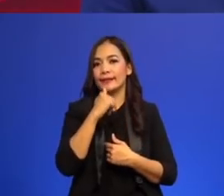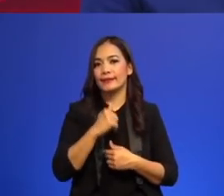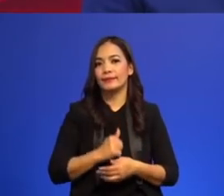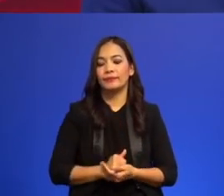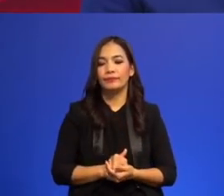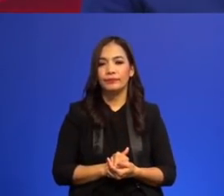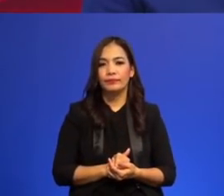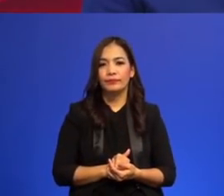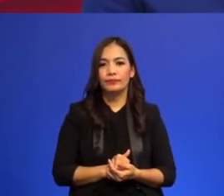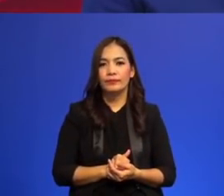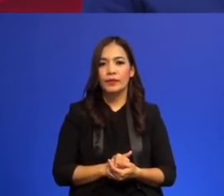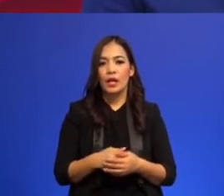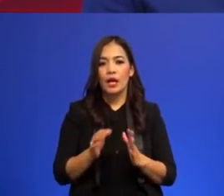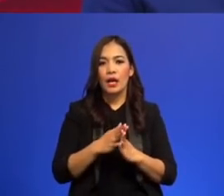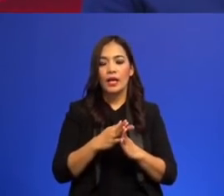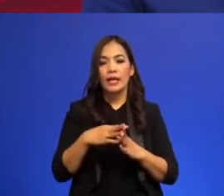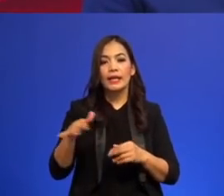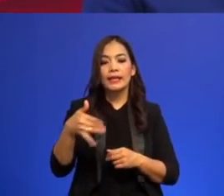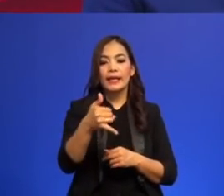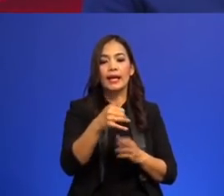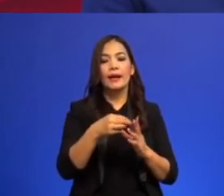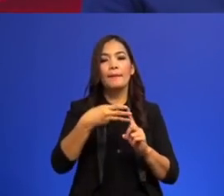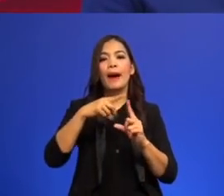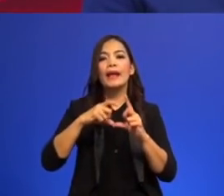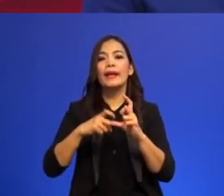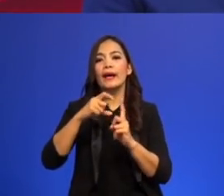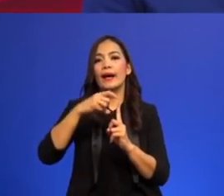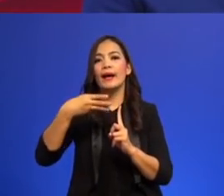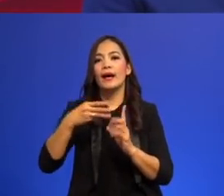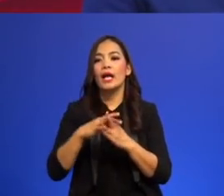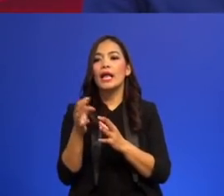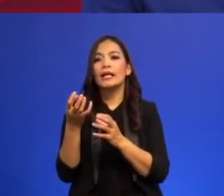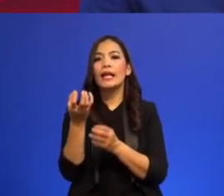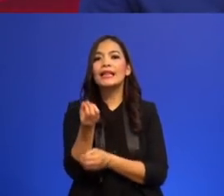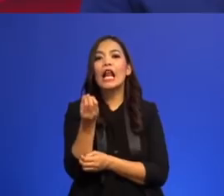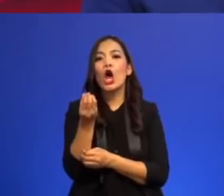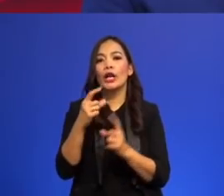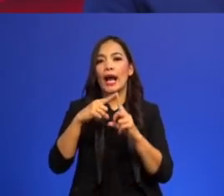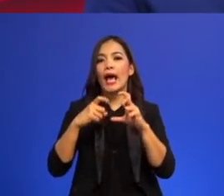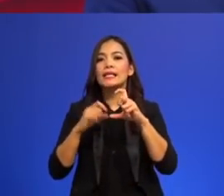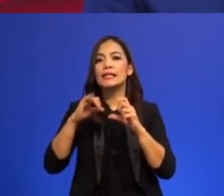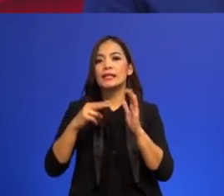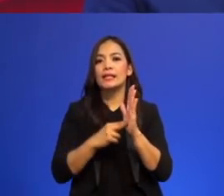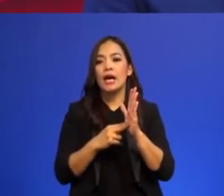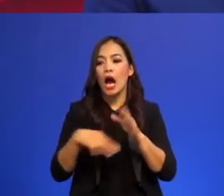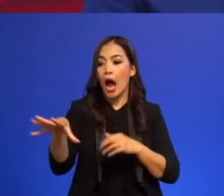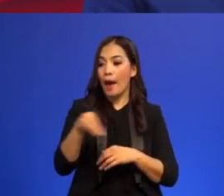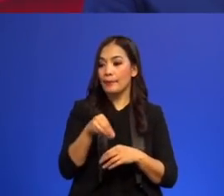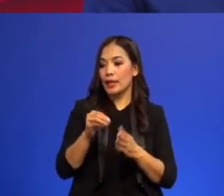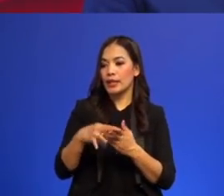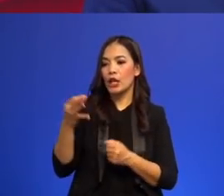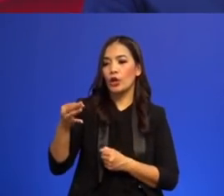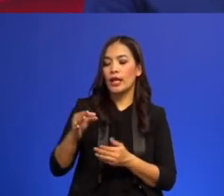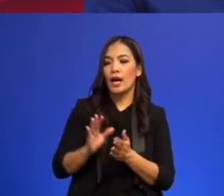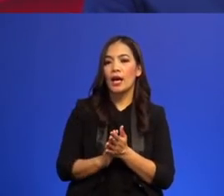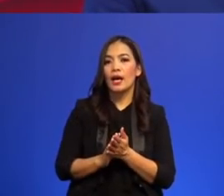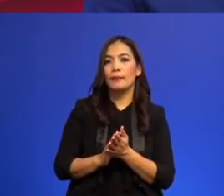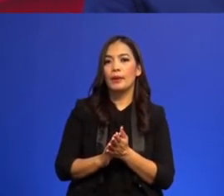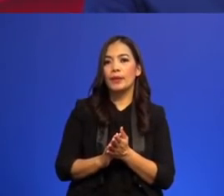ikan asin, bandeng presto, telur asin. Telur asin. Jadi telurnya ngambil di Brebes, kita rebus